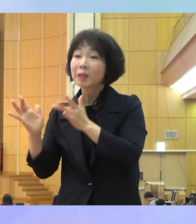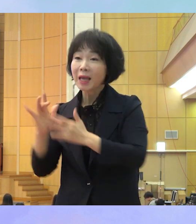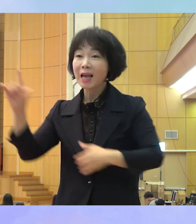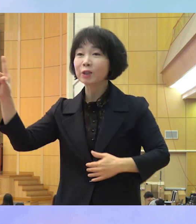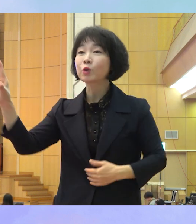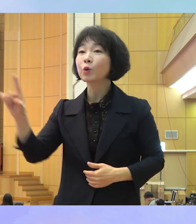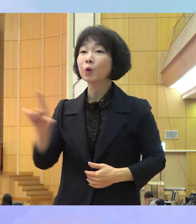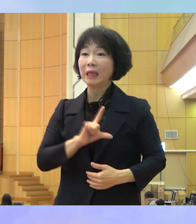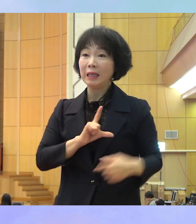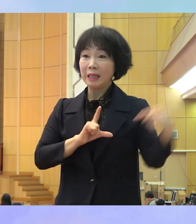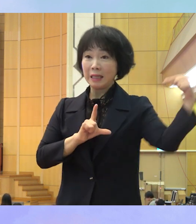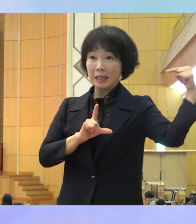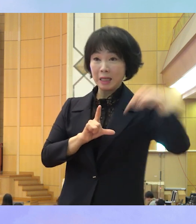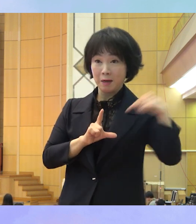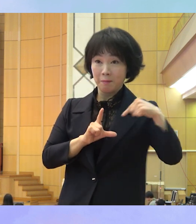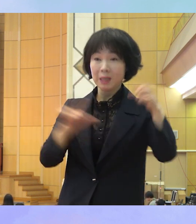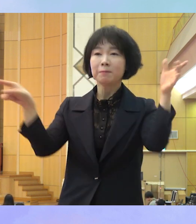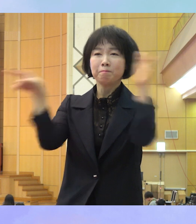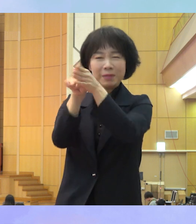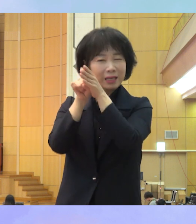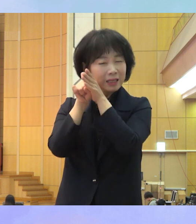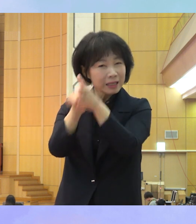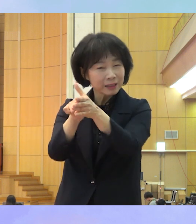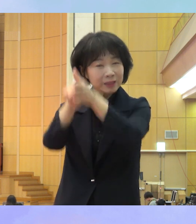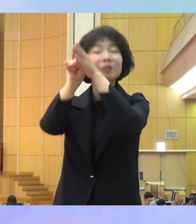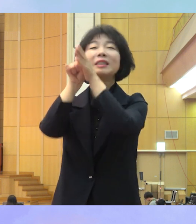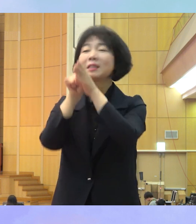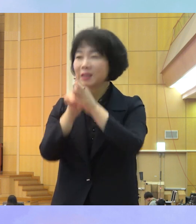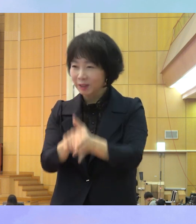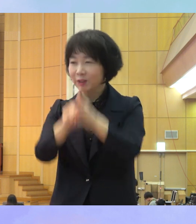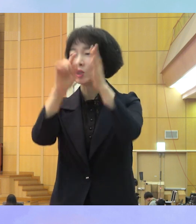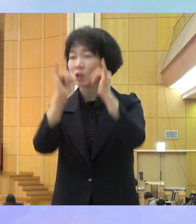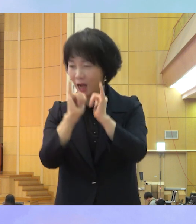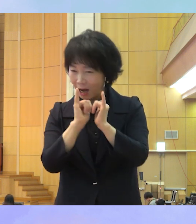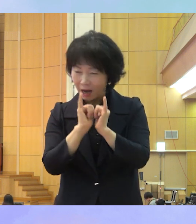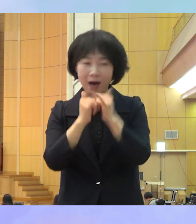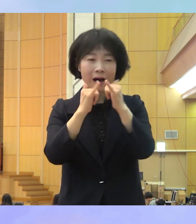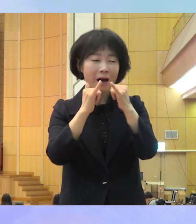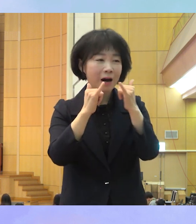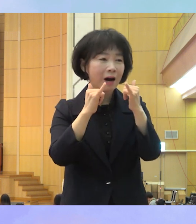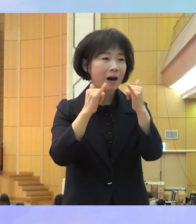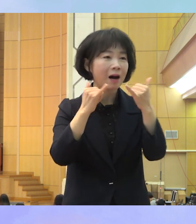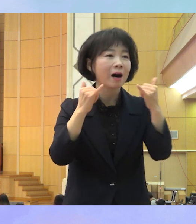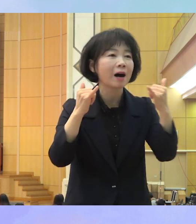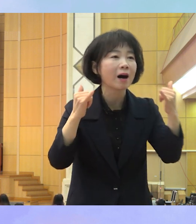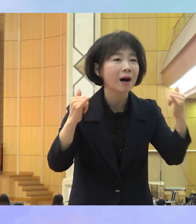자. 예수 이름을 믿는